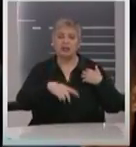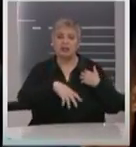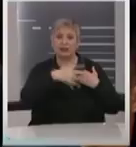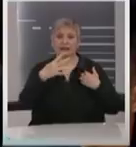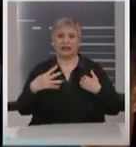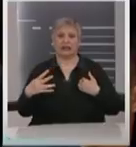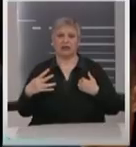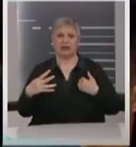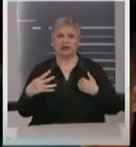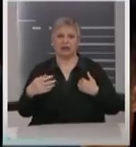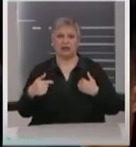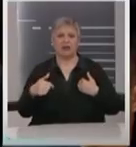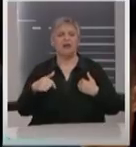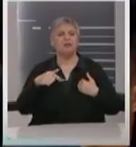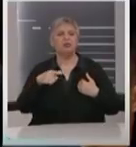οι οποίοι